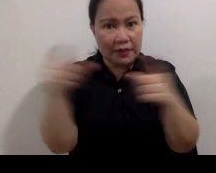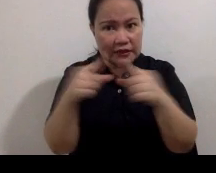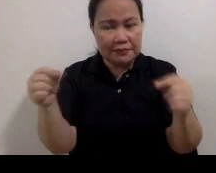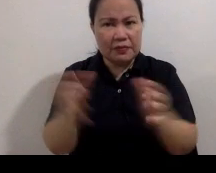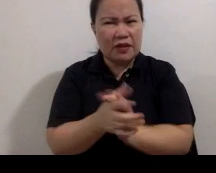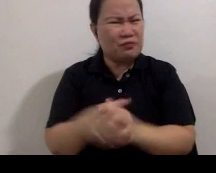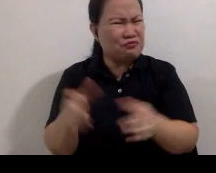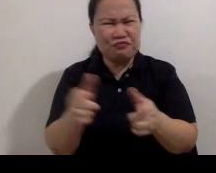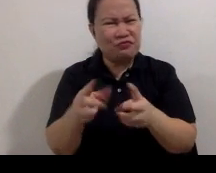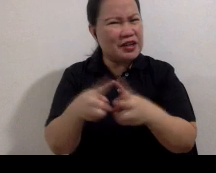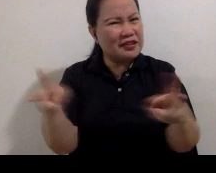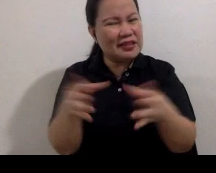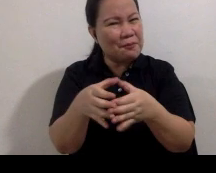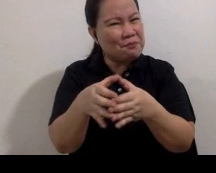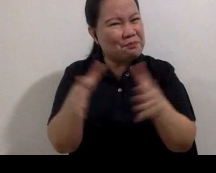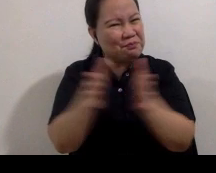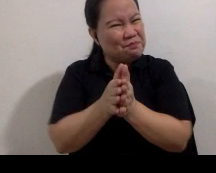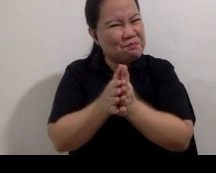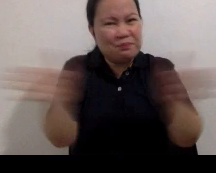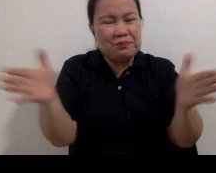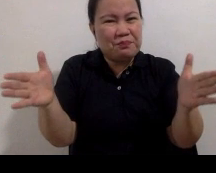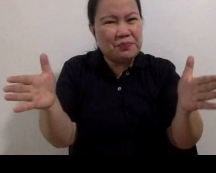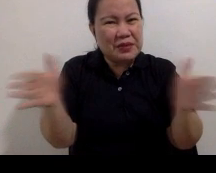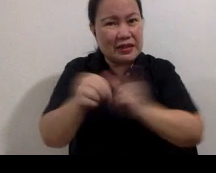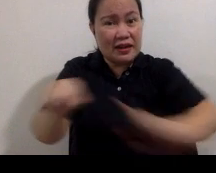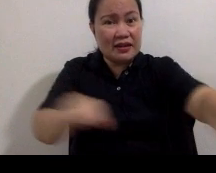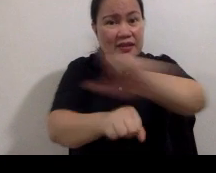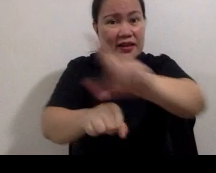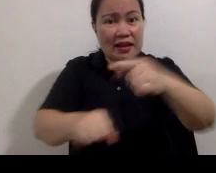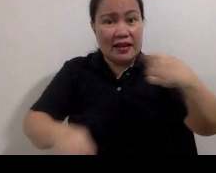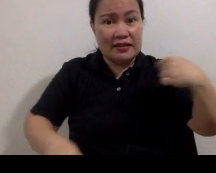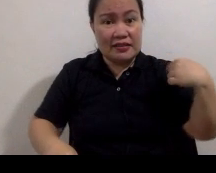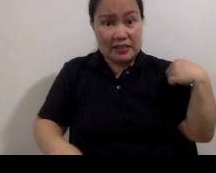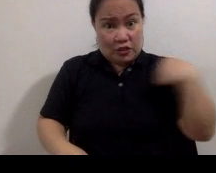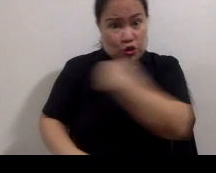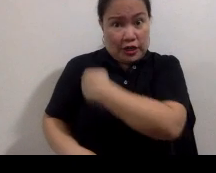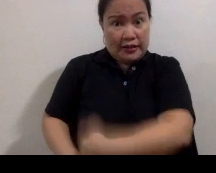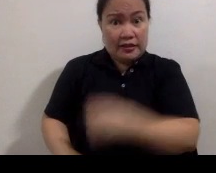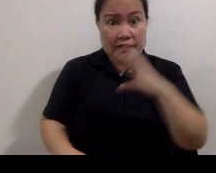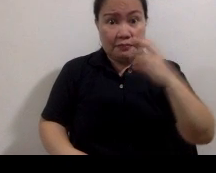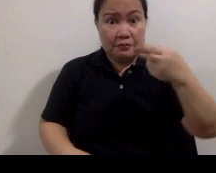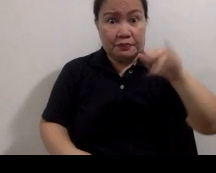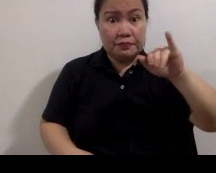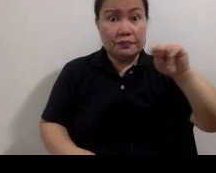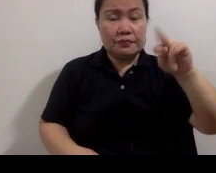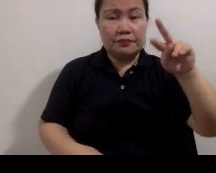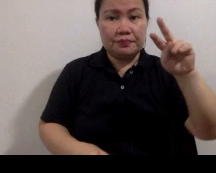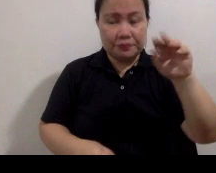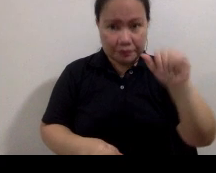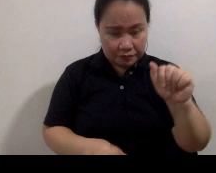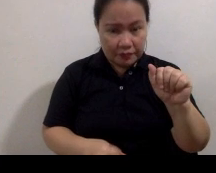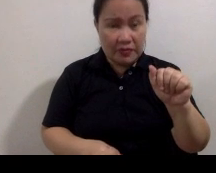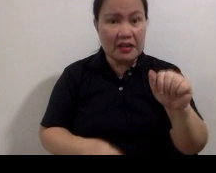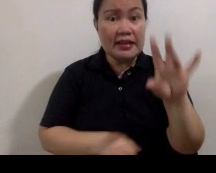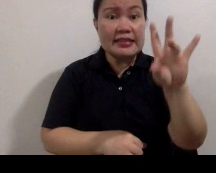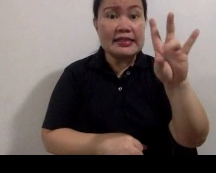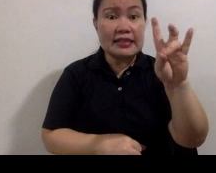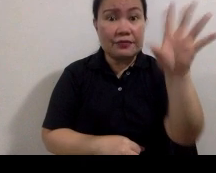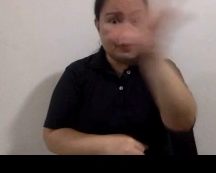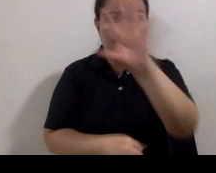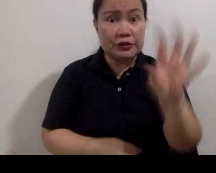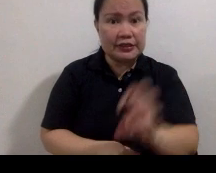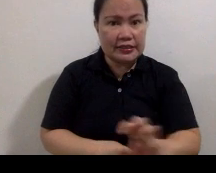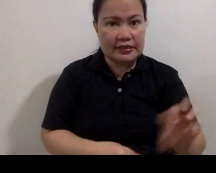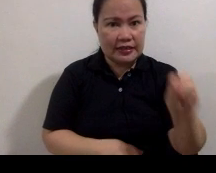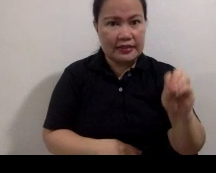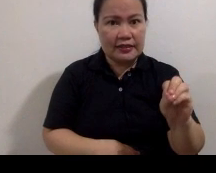Napakalaki pala ng bansang China, 7% ng mga lupain nito o 7% ng lupain sa